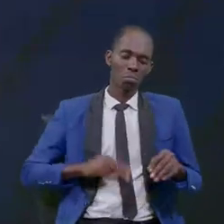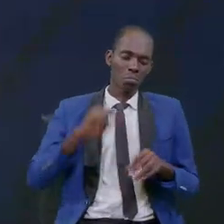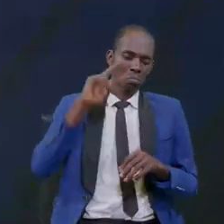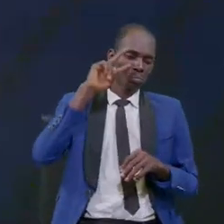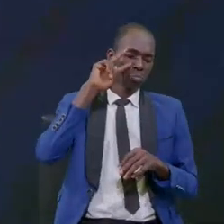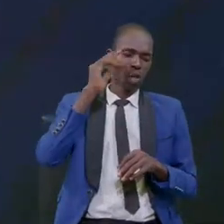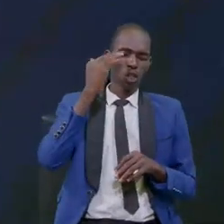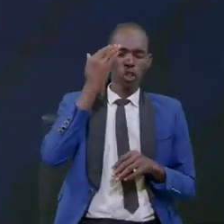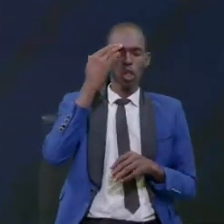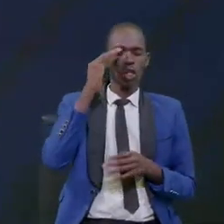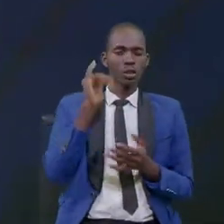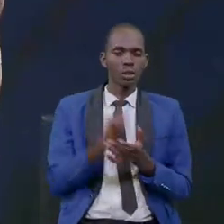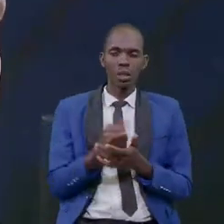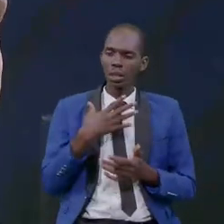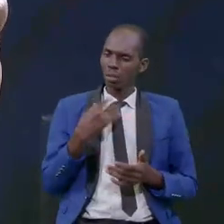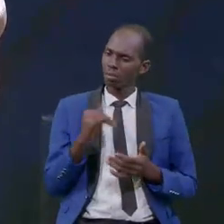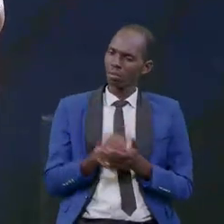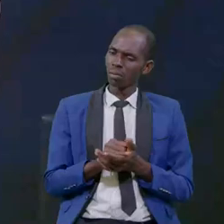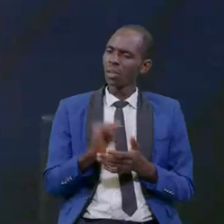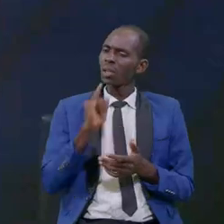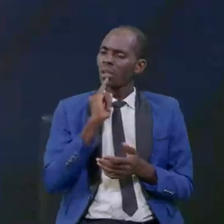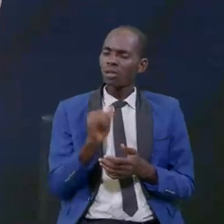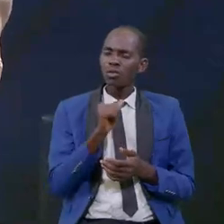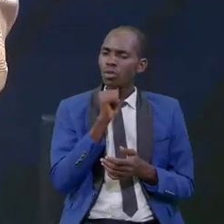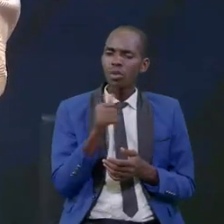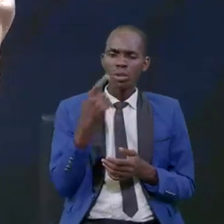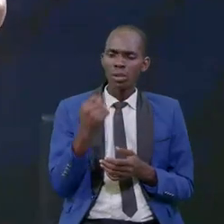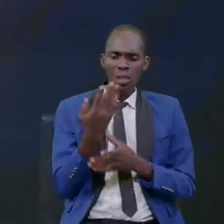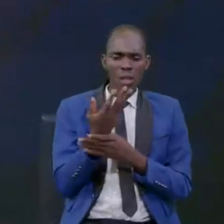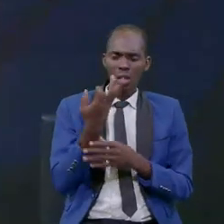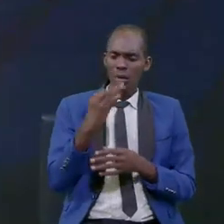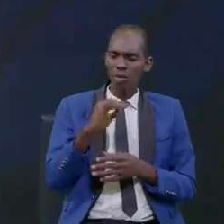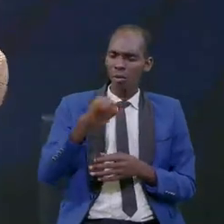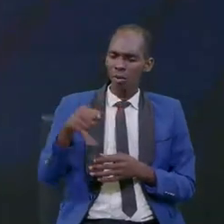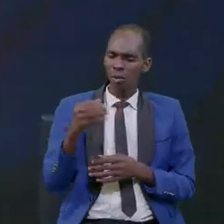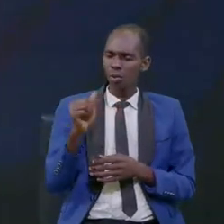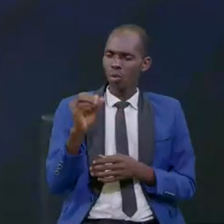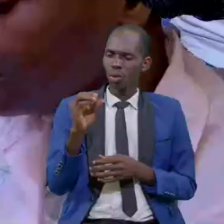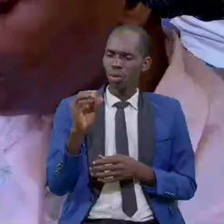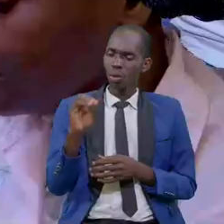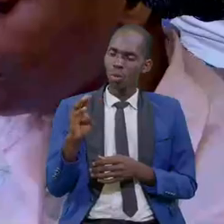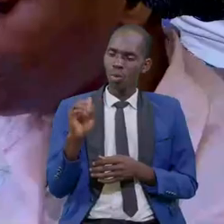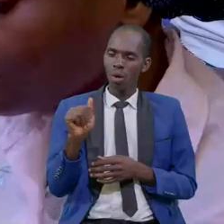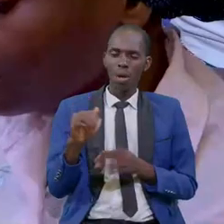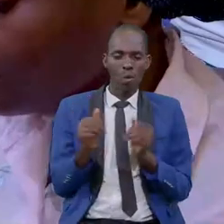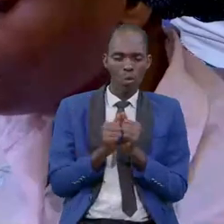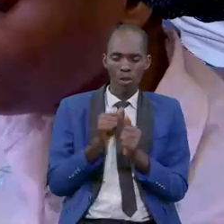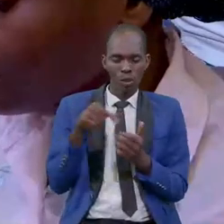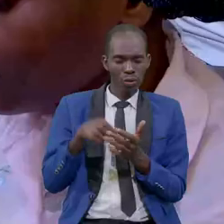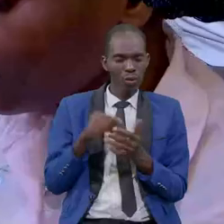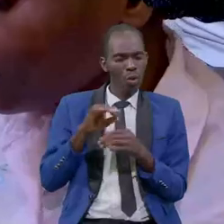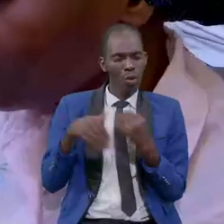cela. Le roi dit alors, la main de Joab n'est-elle pas avec toi? Dans tout ceci, et la femme